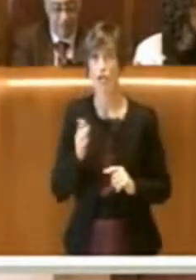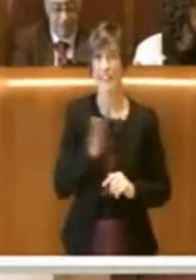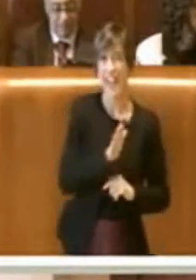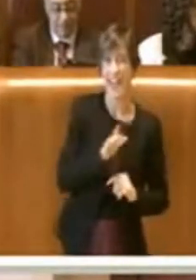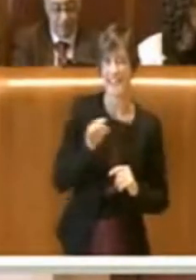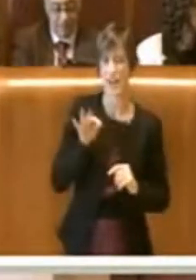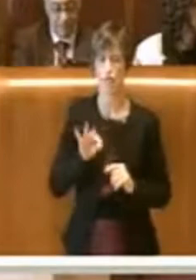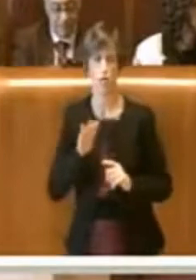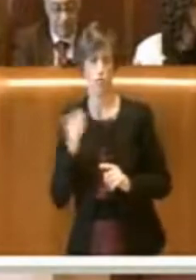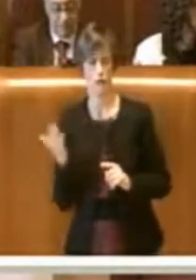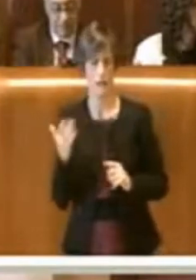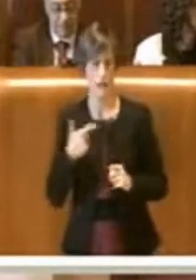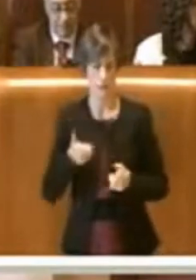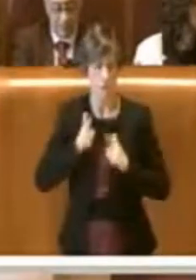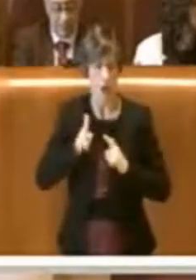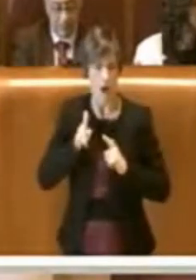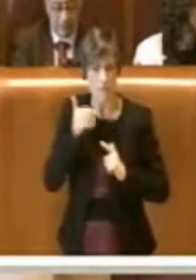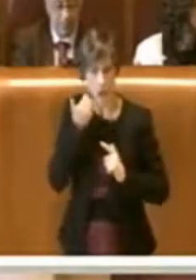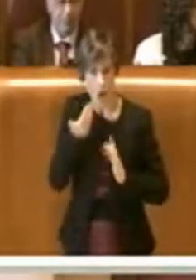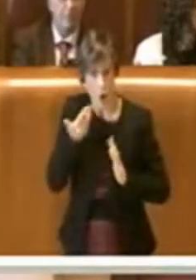capirete perché.